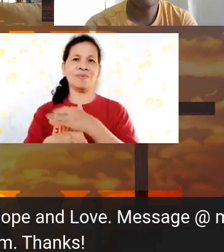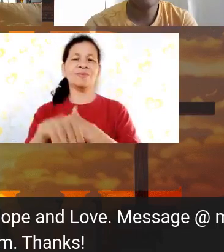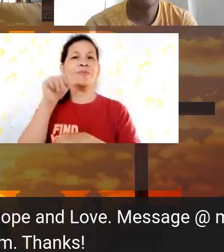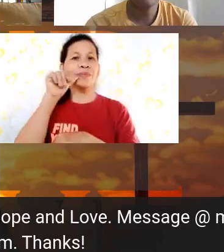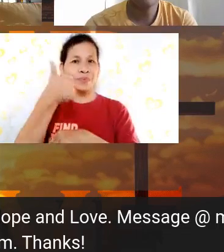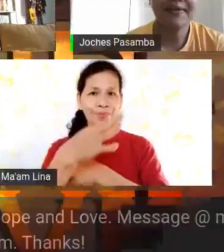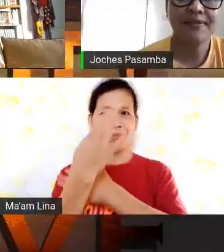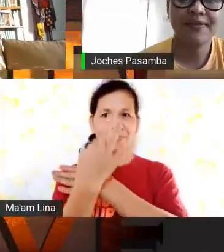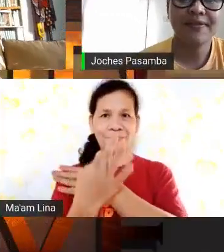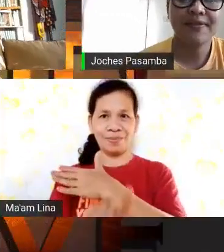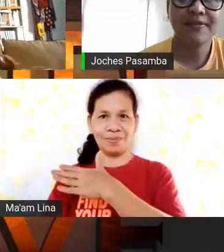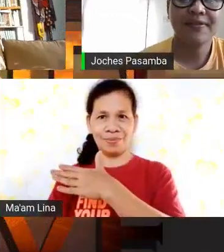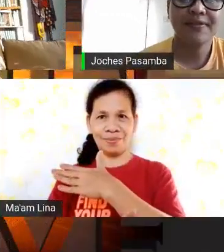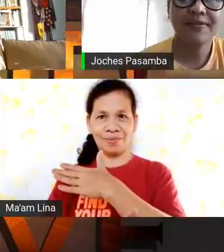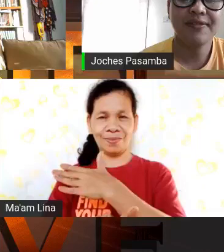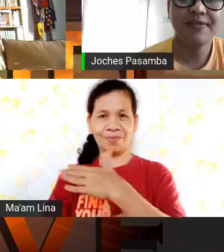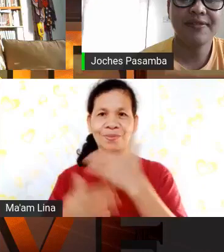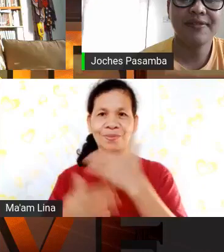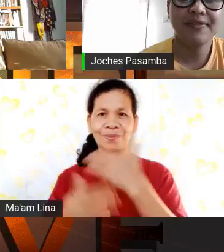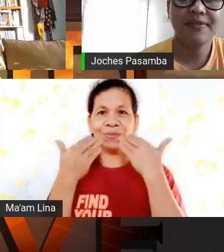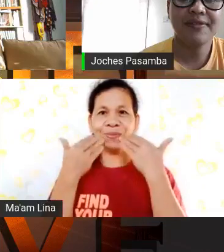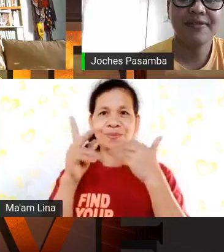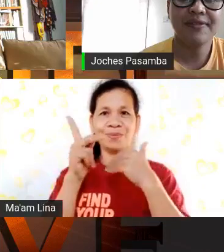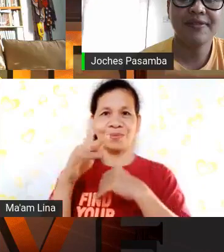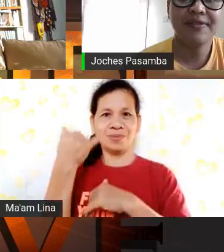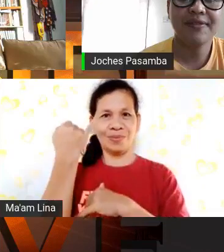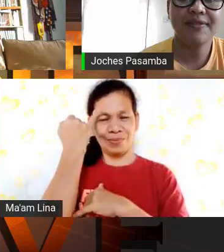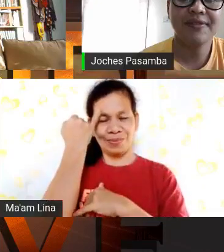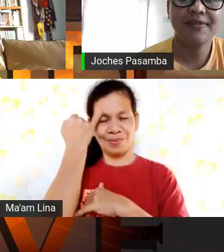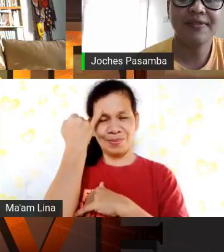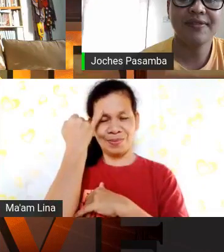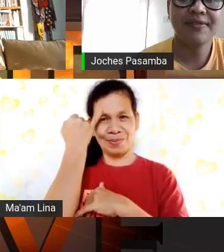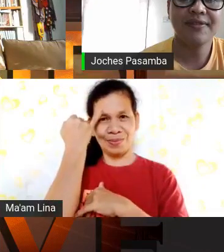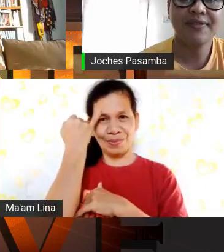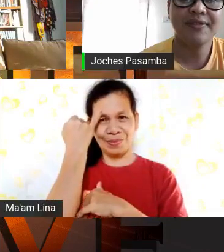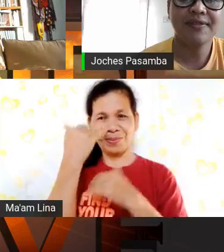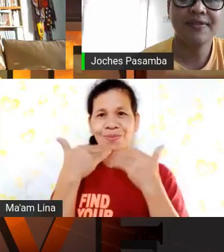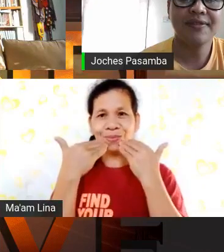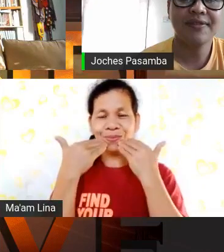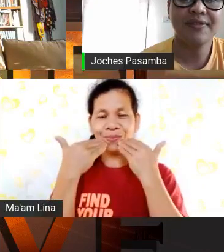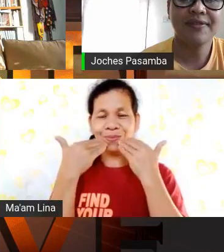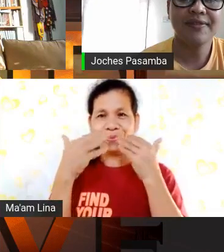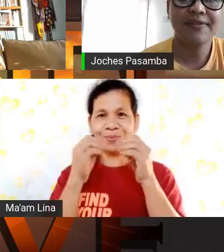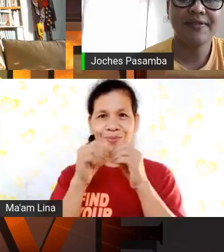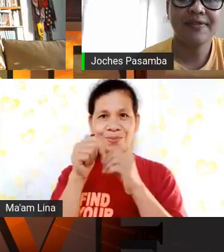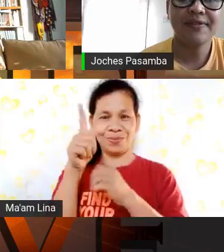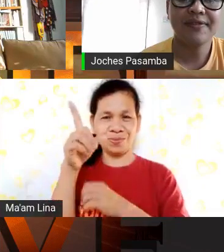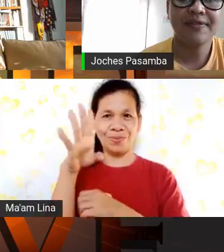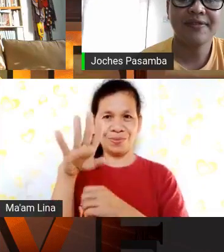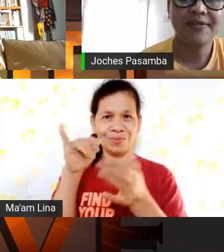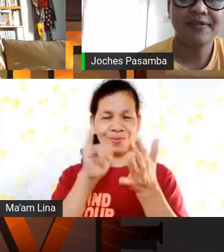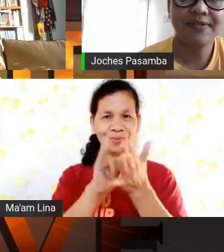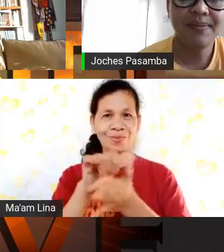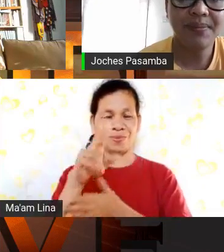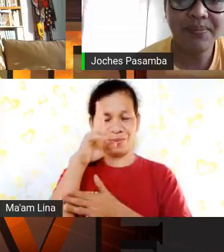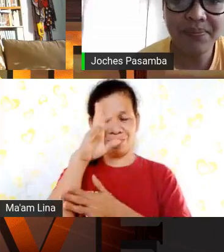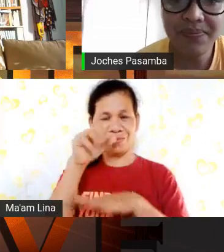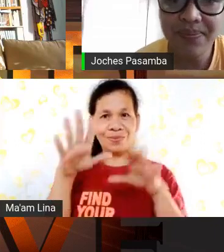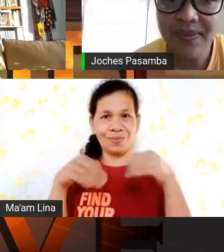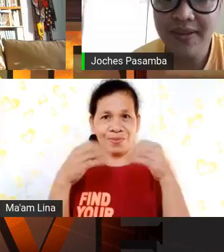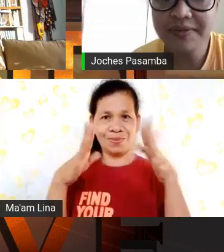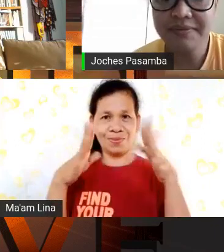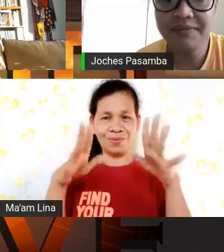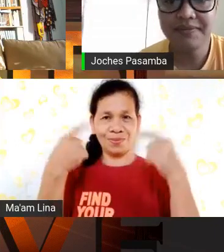Okay, thank you so much, Pastor Joby. At higit sa lahat, nagpapasalamat tayo sa ating mga Diyos kasi nagdudulot ng tagumpay sa